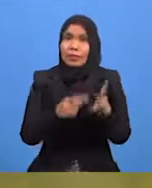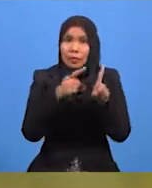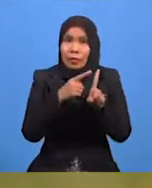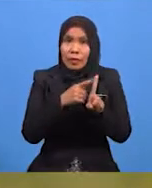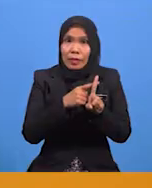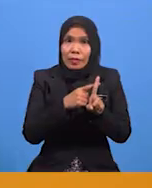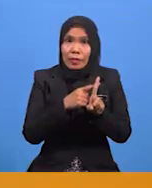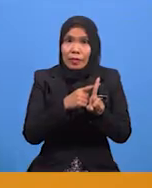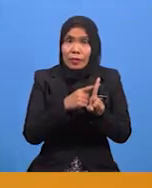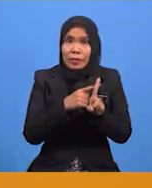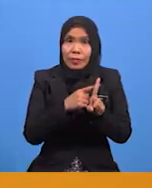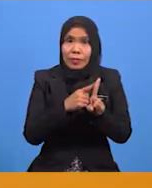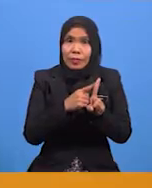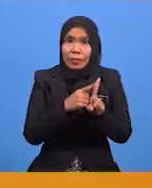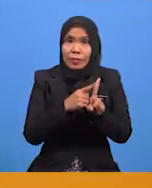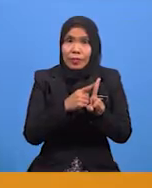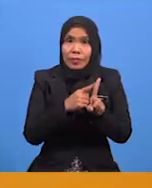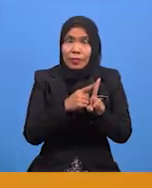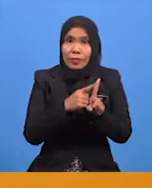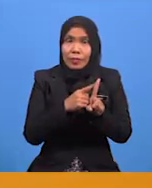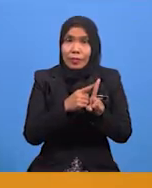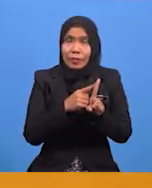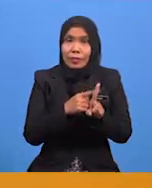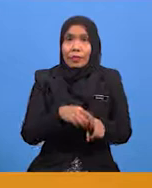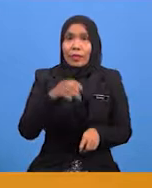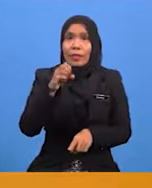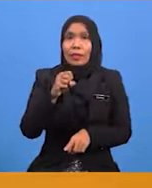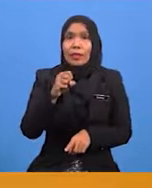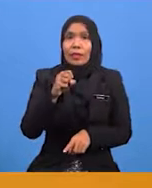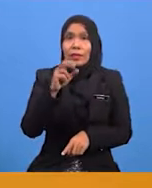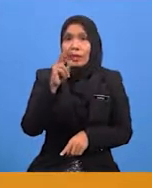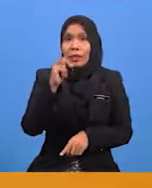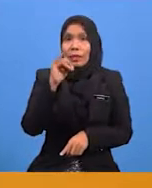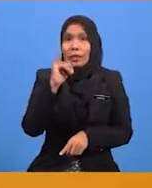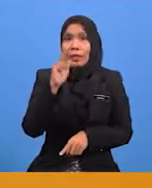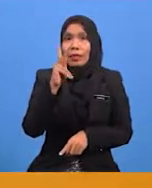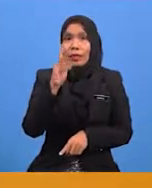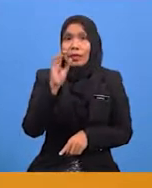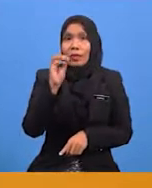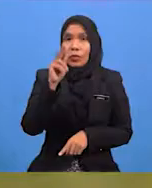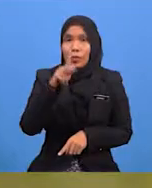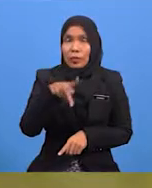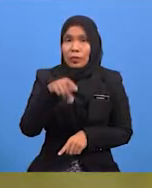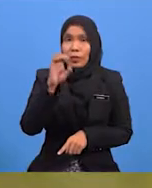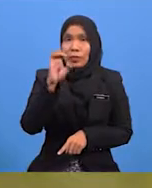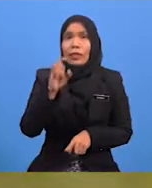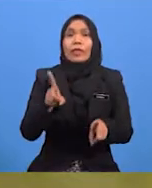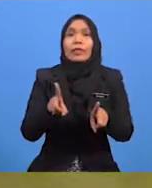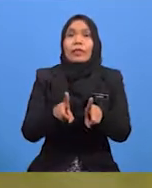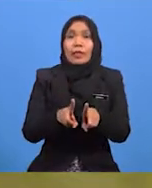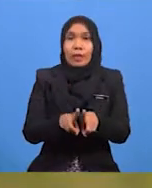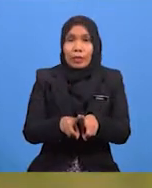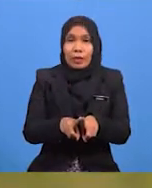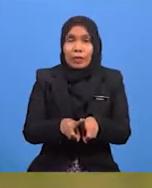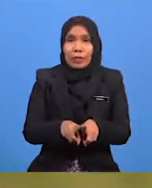yang pertama ialah gaya bahasa berunsur sinkof. Sinkof dikenali juga